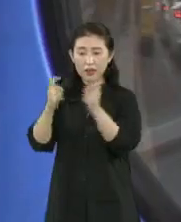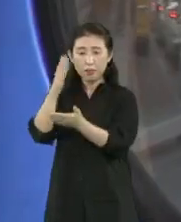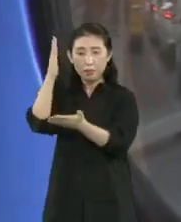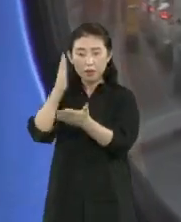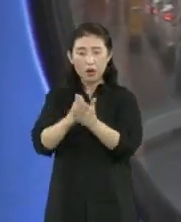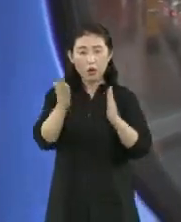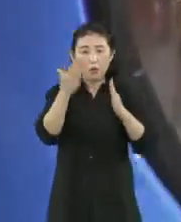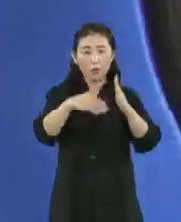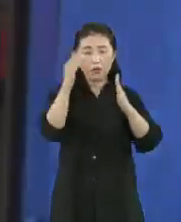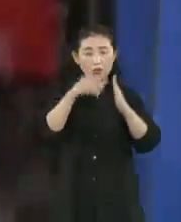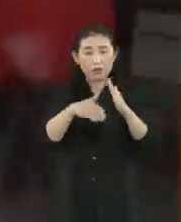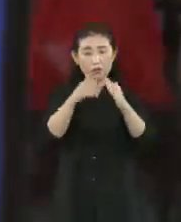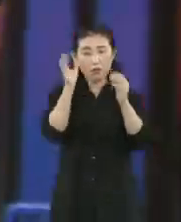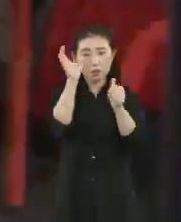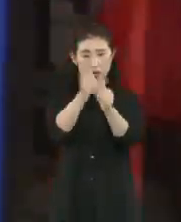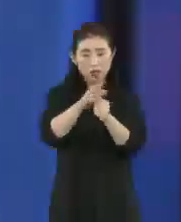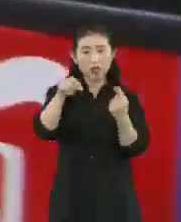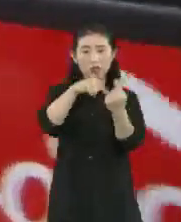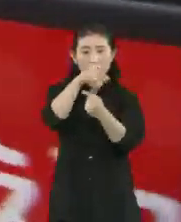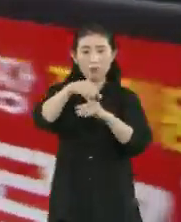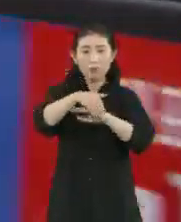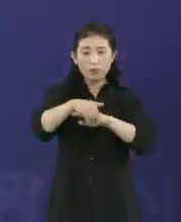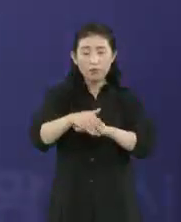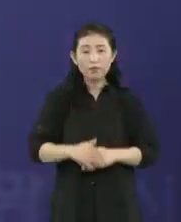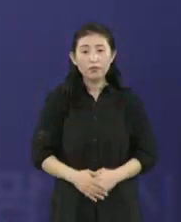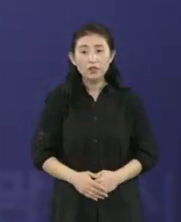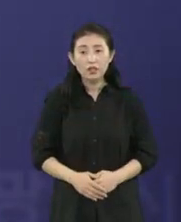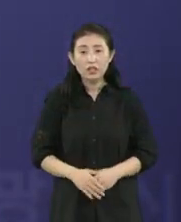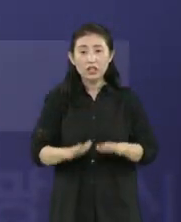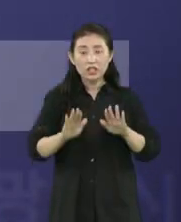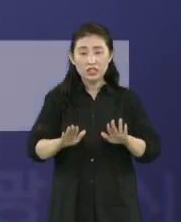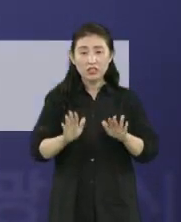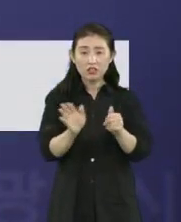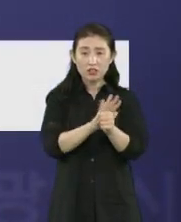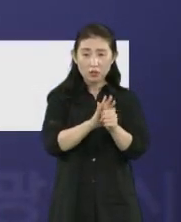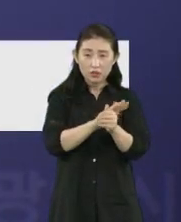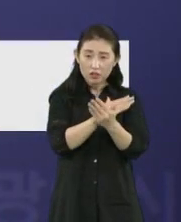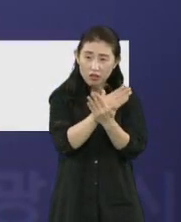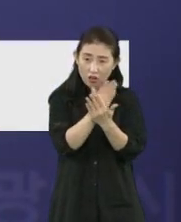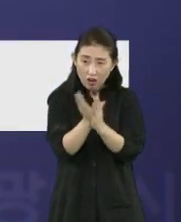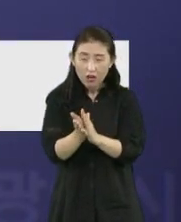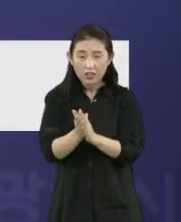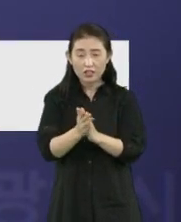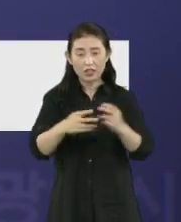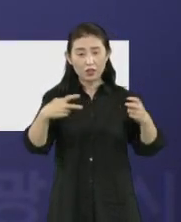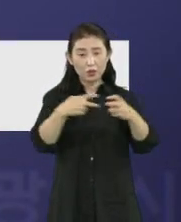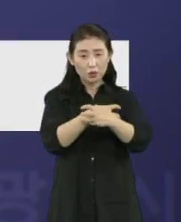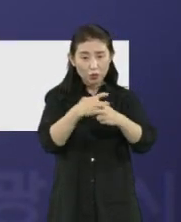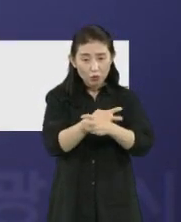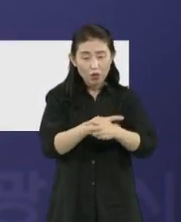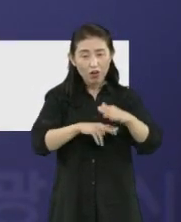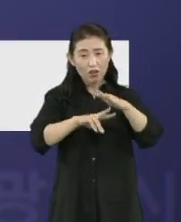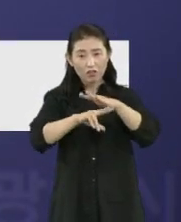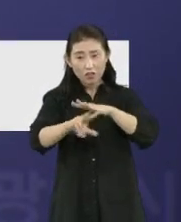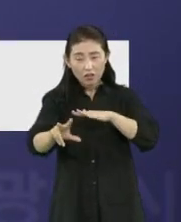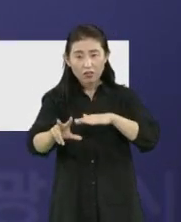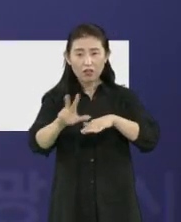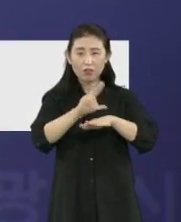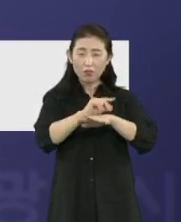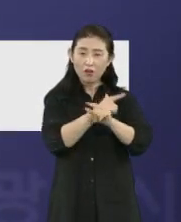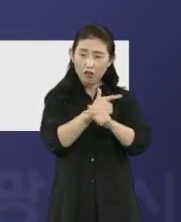공영제로 전환하기로 했습니다. 다양한 서비스를 통해서 대중교통을 이용할 수 있도록 하는 사람